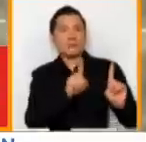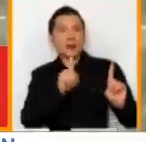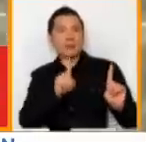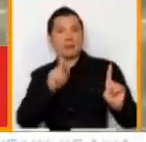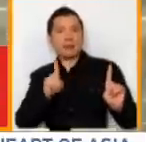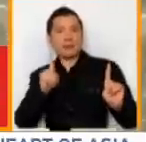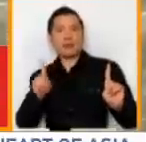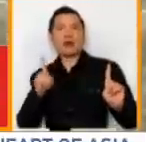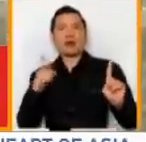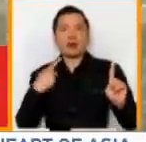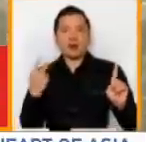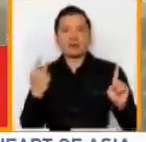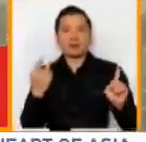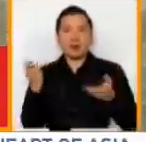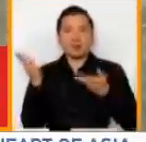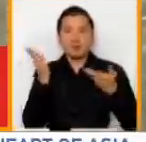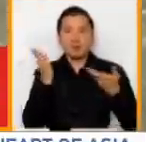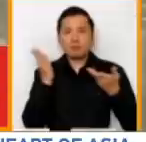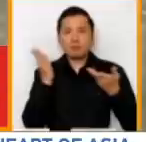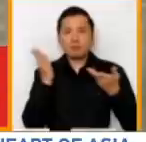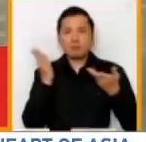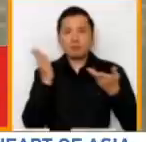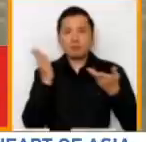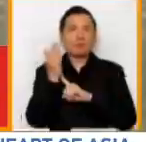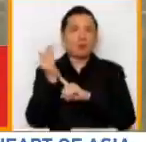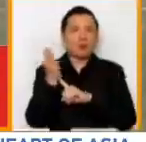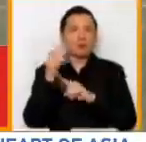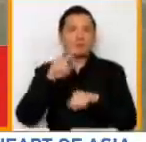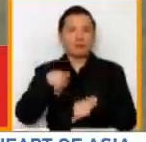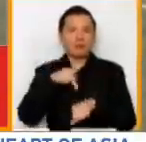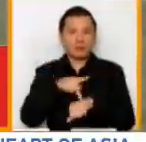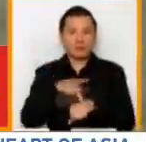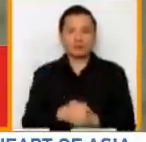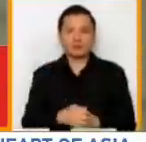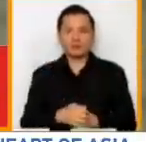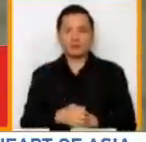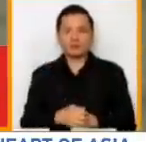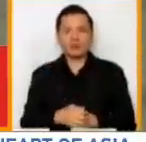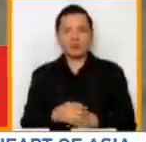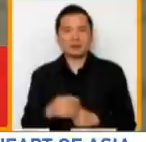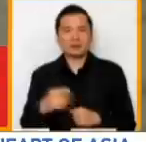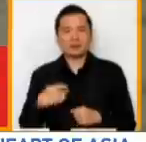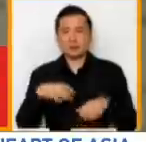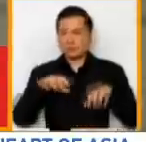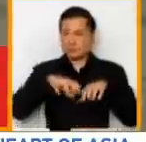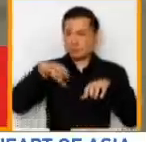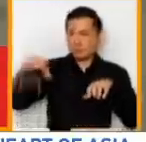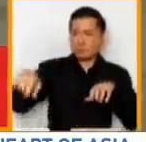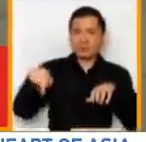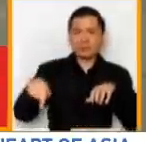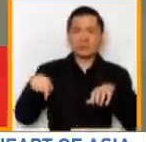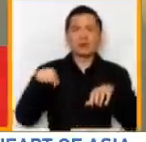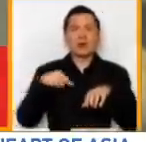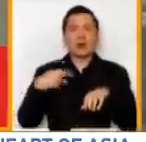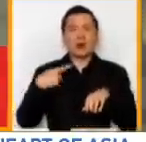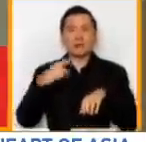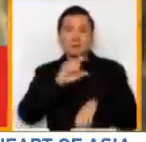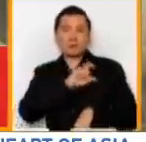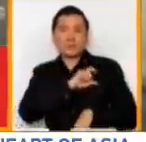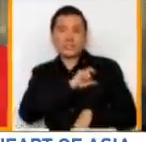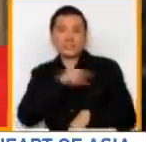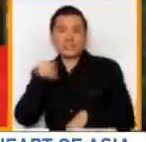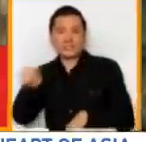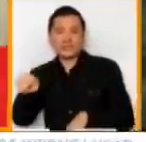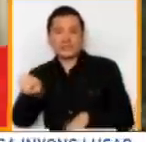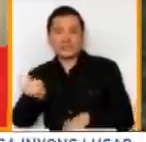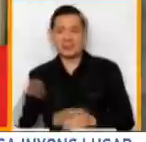dala na maliliit na watawat ng Pilipinas. Ilang metro lamang yung layo mula dyan ay nandito naman yung hanay ng pulis. Ito yung binabanggit natin